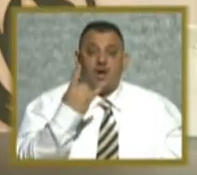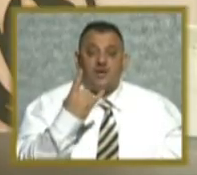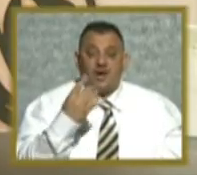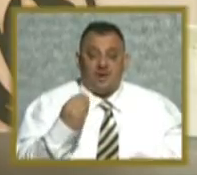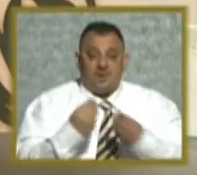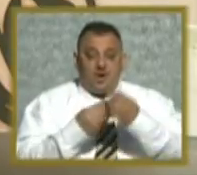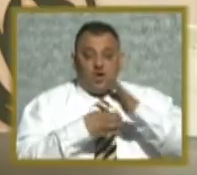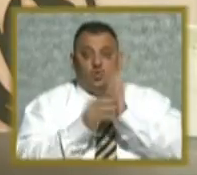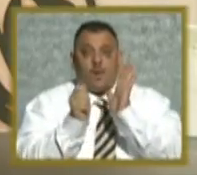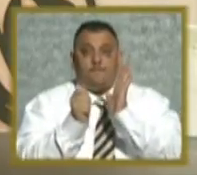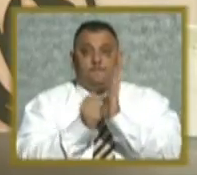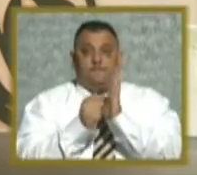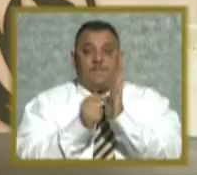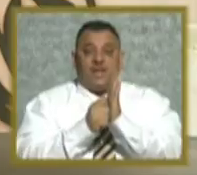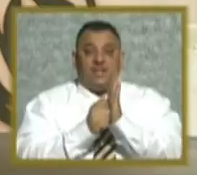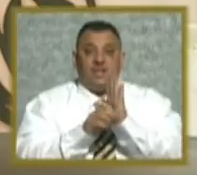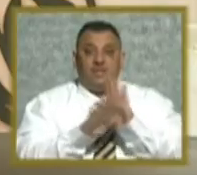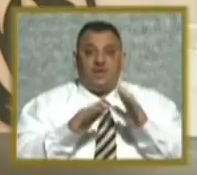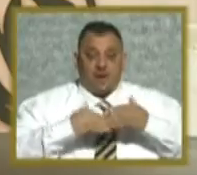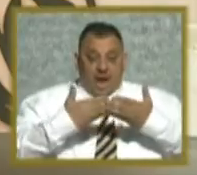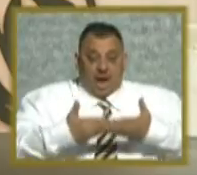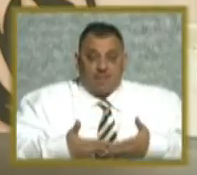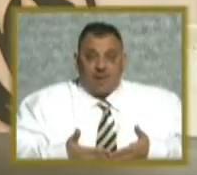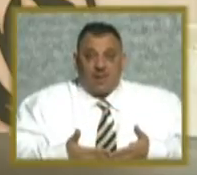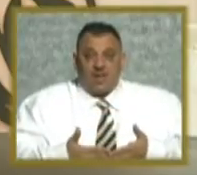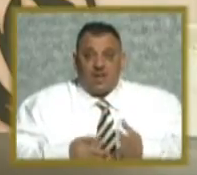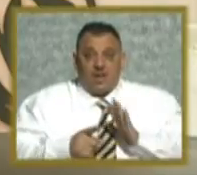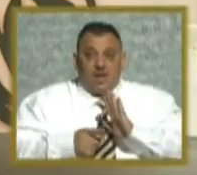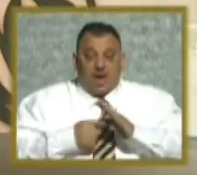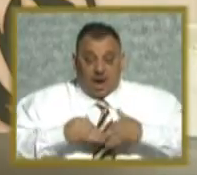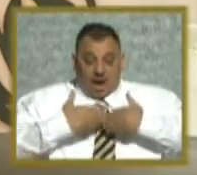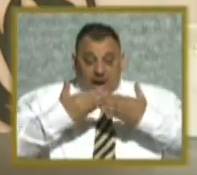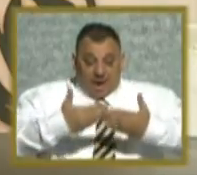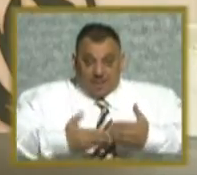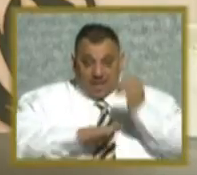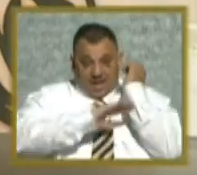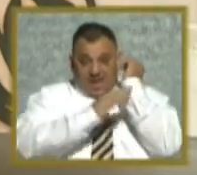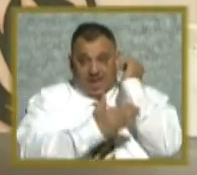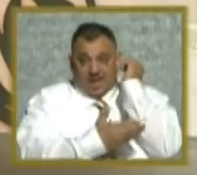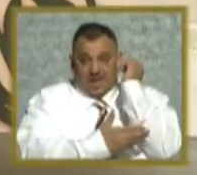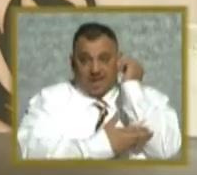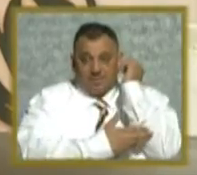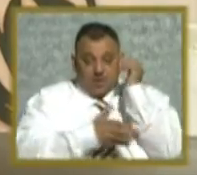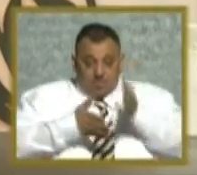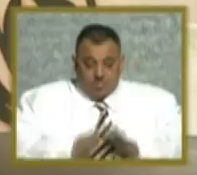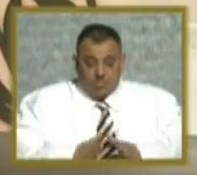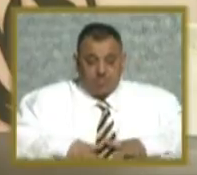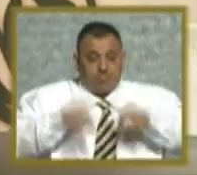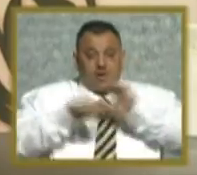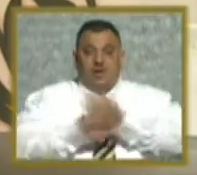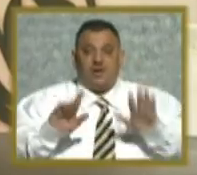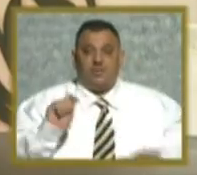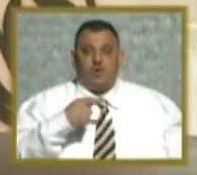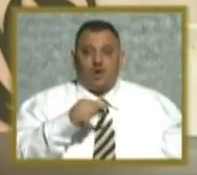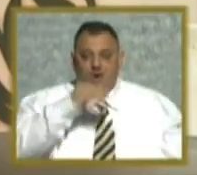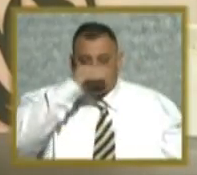4 أشهر و10 أيام، هذه إذا لم تكن حاملا، أما إذا كانت حاملا فعدتها بوضع الحمل للآيات